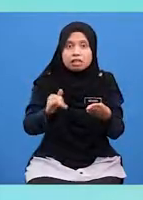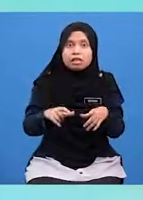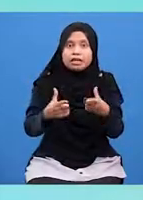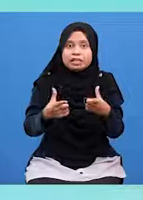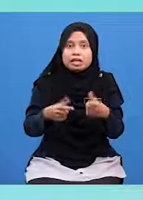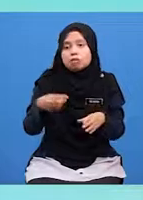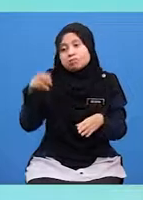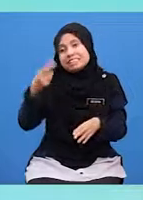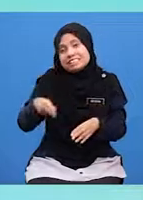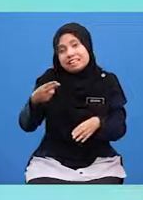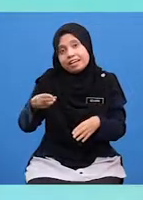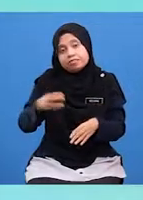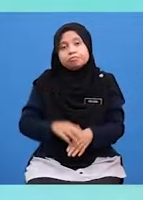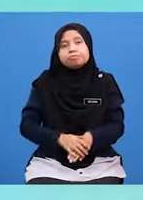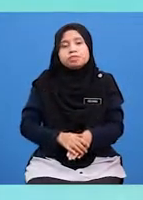bidang sejarah.